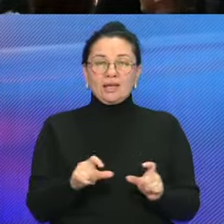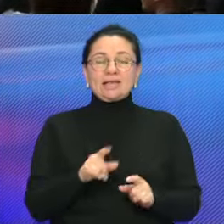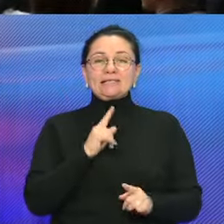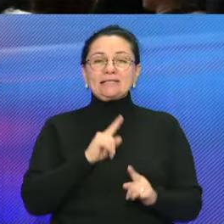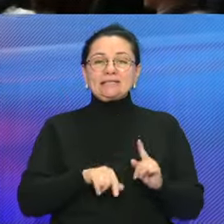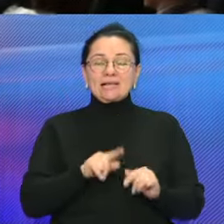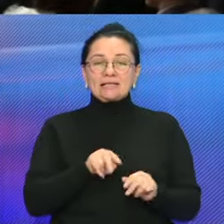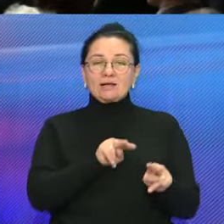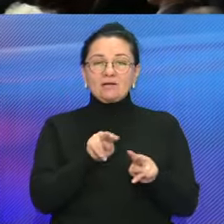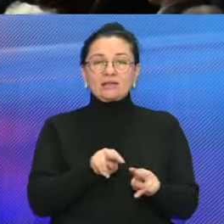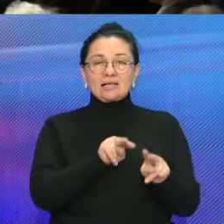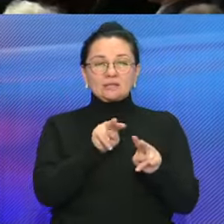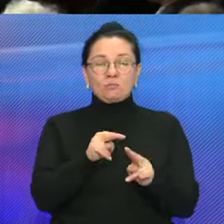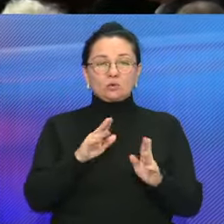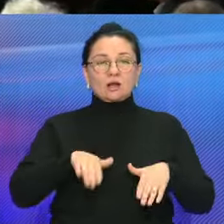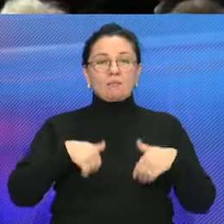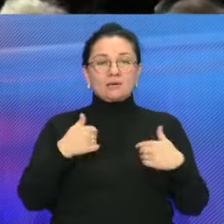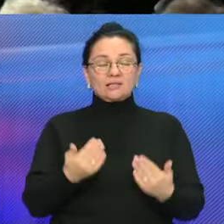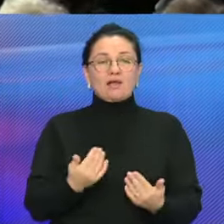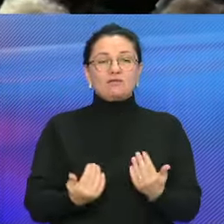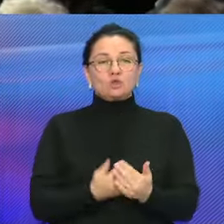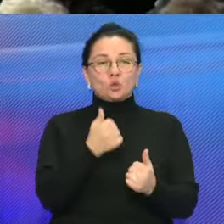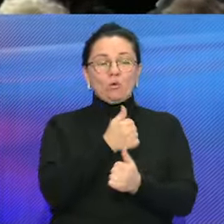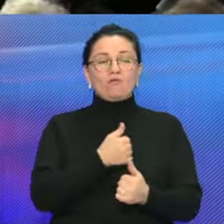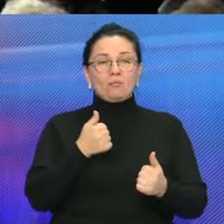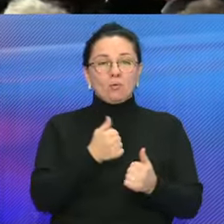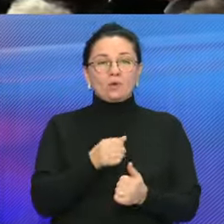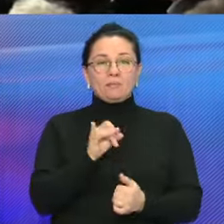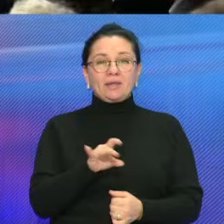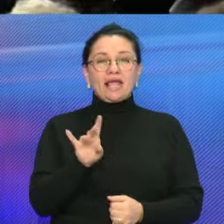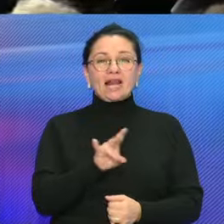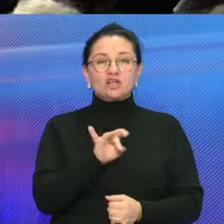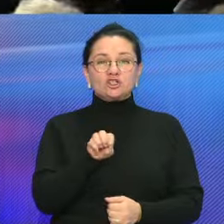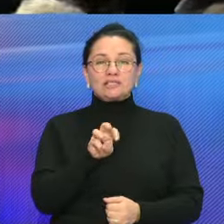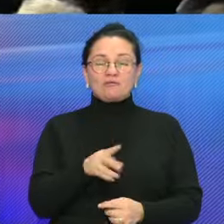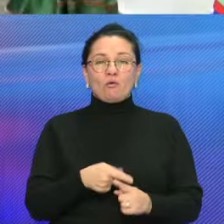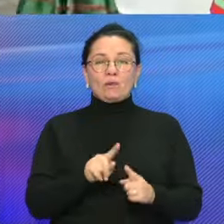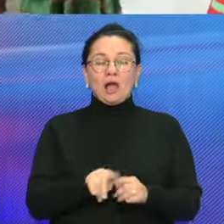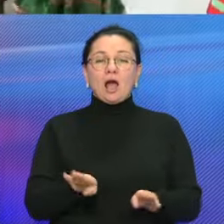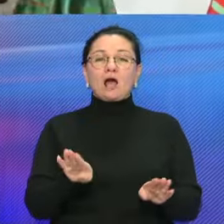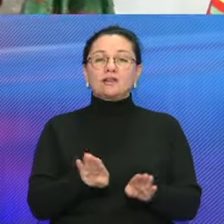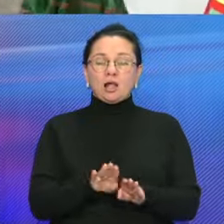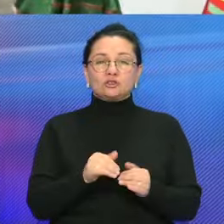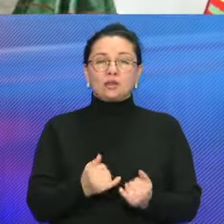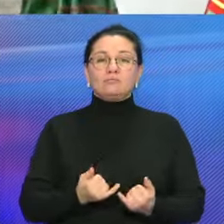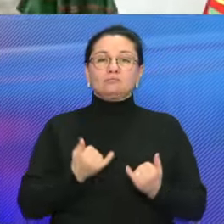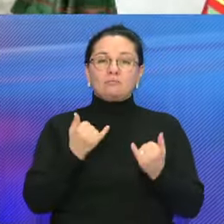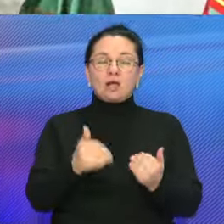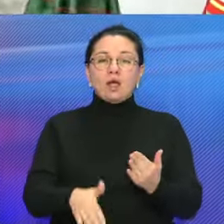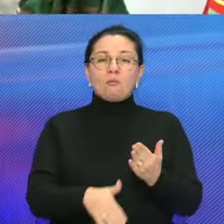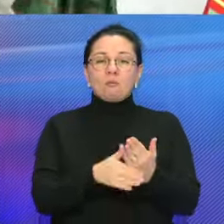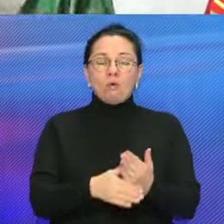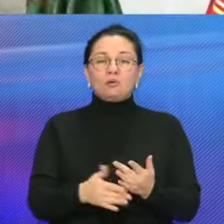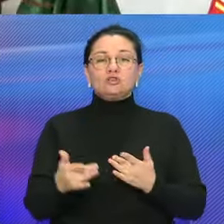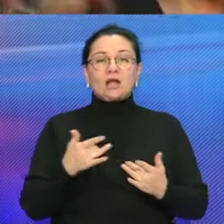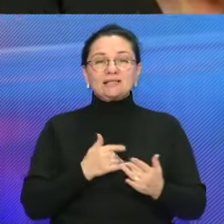и хосписах, повиншуют их с Новым годом и колядами. А так само окажут необходимую допомогу, организуют концертные